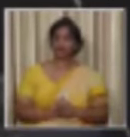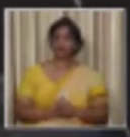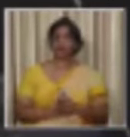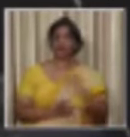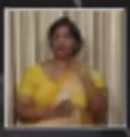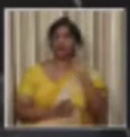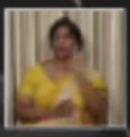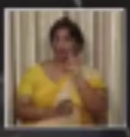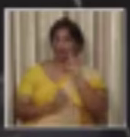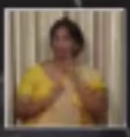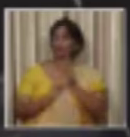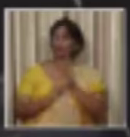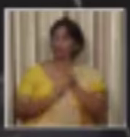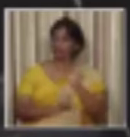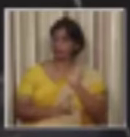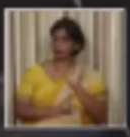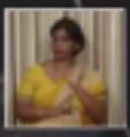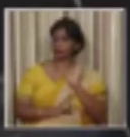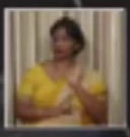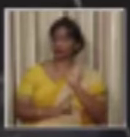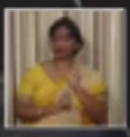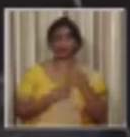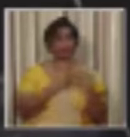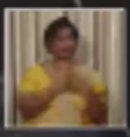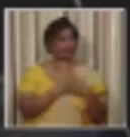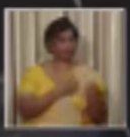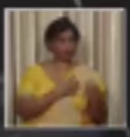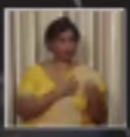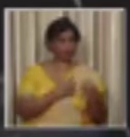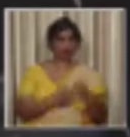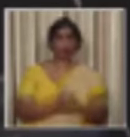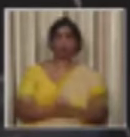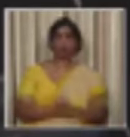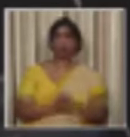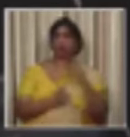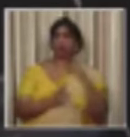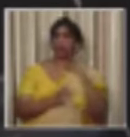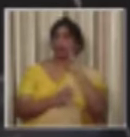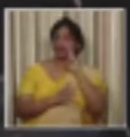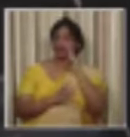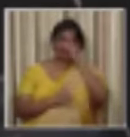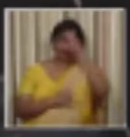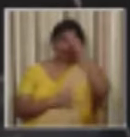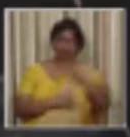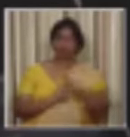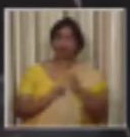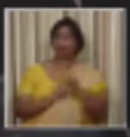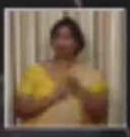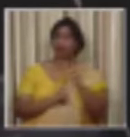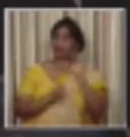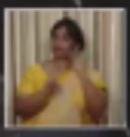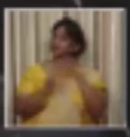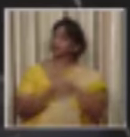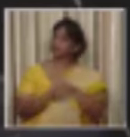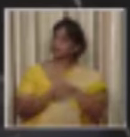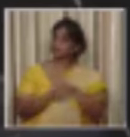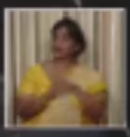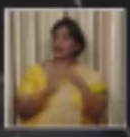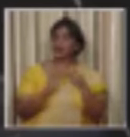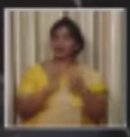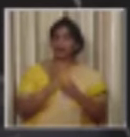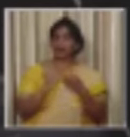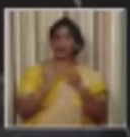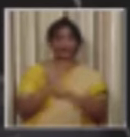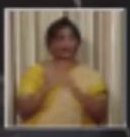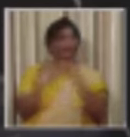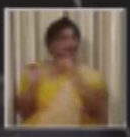රනිල් වික්‍රමසිංහ ජනාධිපතිතුමාගේ පිටපතකට රනිල් වික්‍රමසිංහ මහත්මයා සභාපතිවරයාට ITN එකට පත්